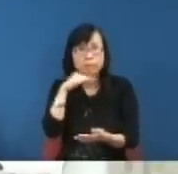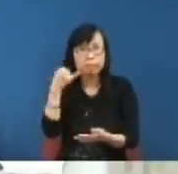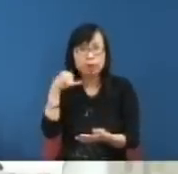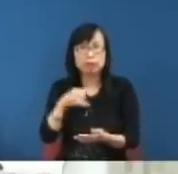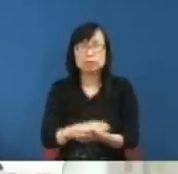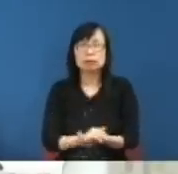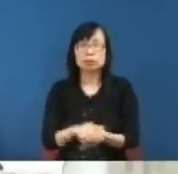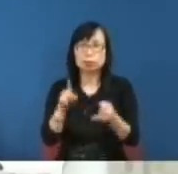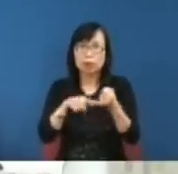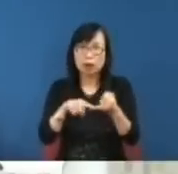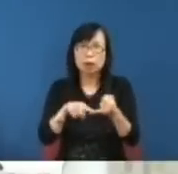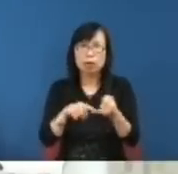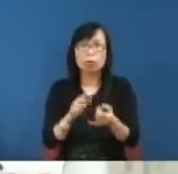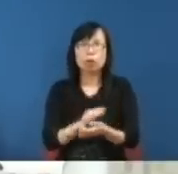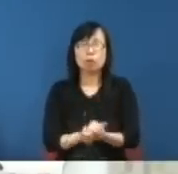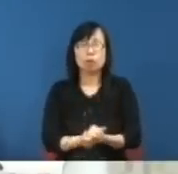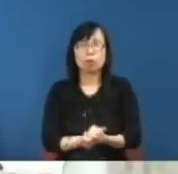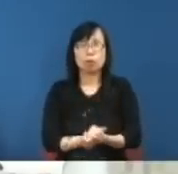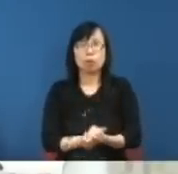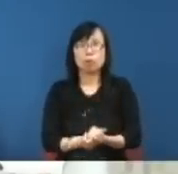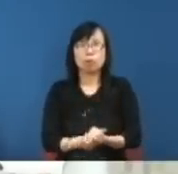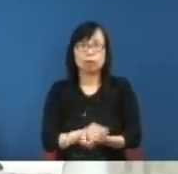就終於係擺咗個所謂叫做